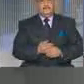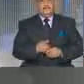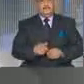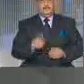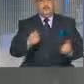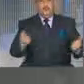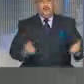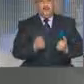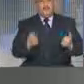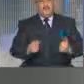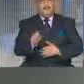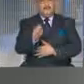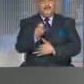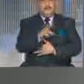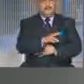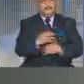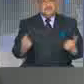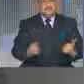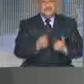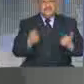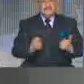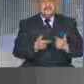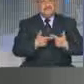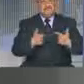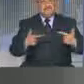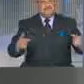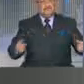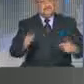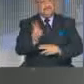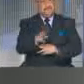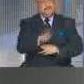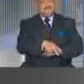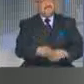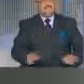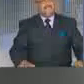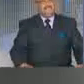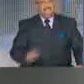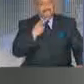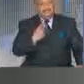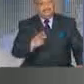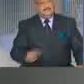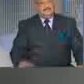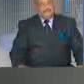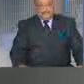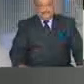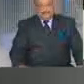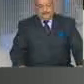تستثمر التراث الكبير الذي تزخر به ولاية الكاف وغيرها من الولايات التونسية.